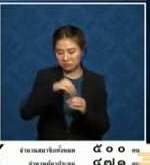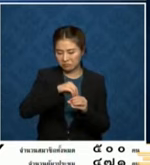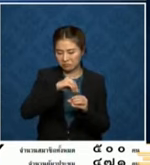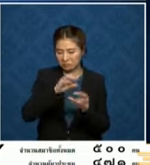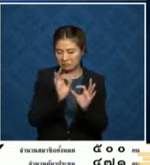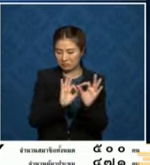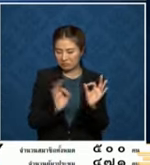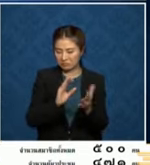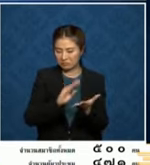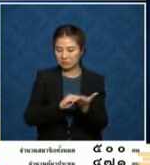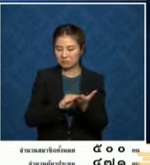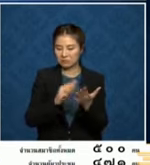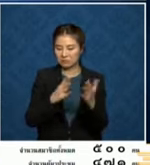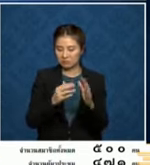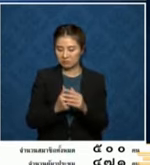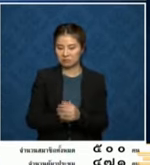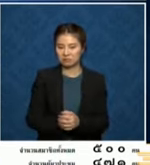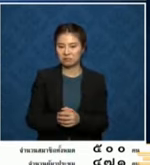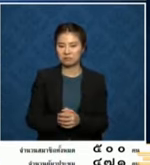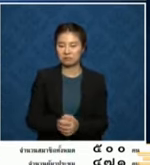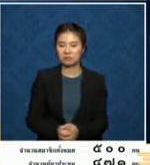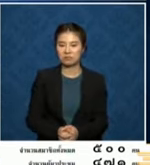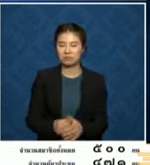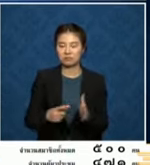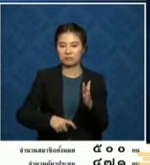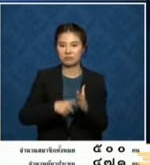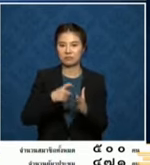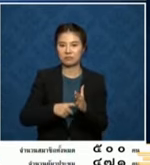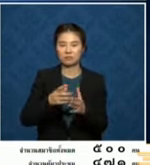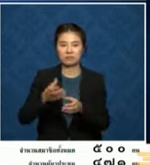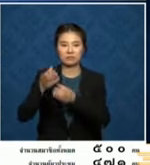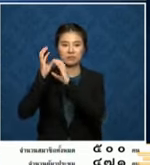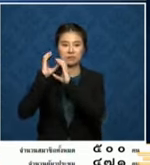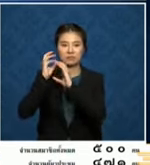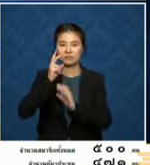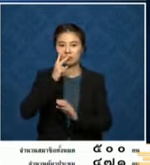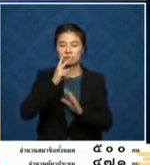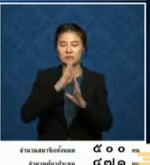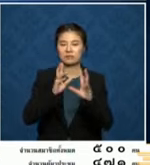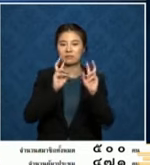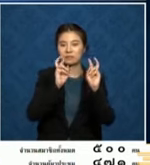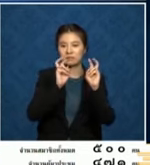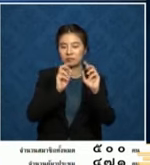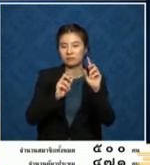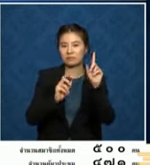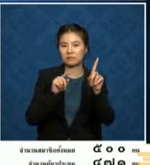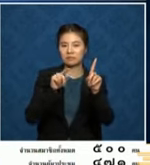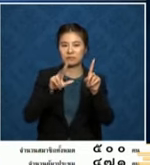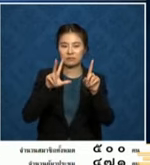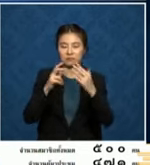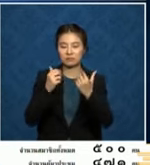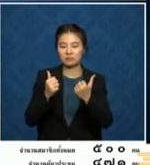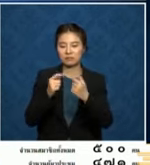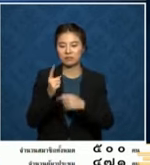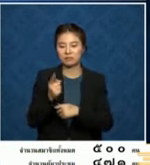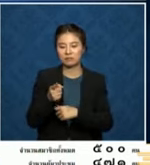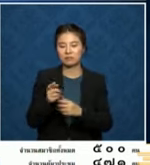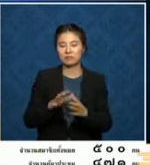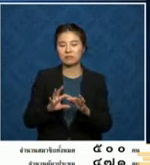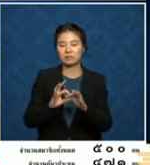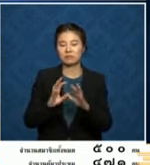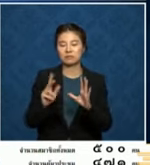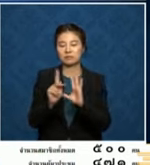66มาแล้วนะครับเหตุผลตัวนี้เมื่อย้อนไปดูเนี่ยเพราะว่าข้อ 1.3 ตอนท้ายเขียนว่าทั้งนี้จะต้องอยู่ภายใต้เงื่อน